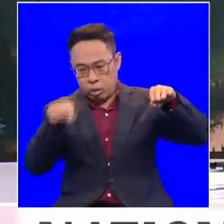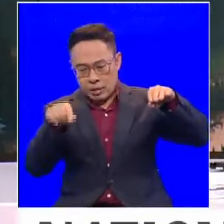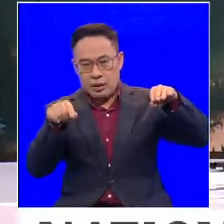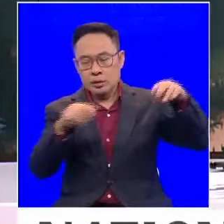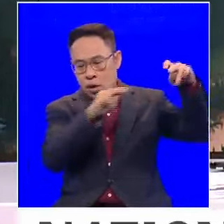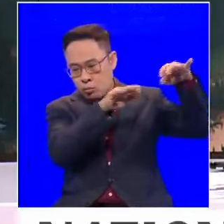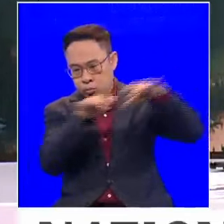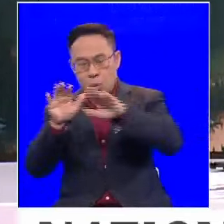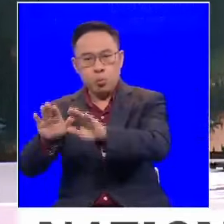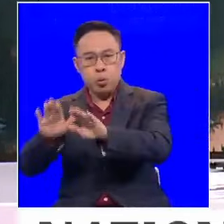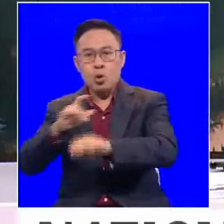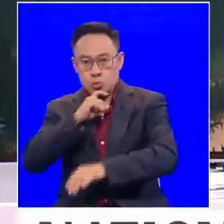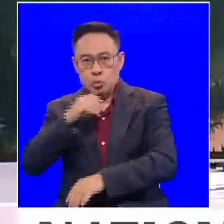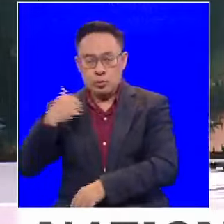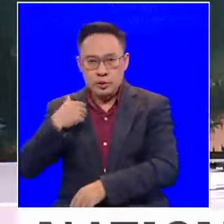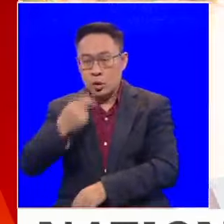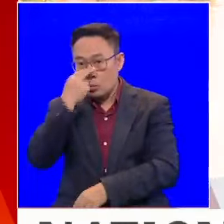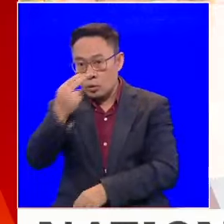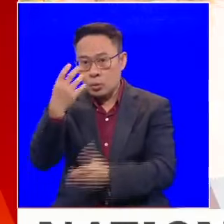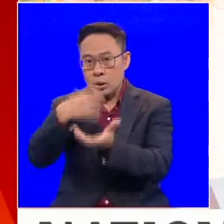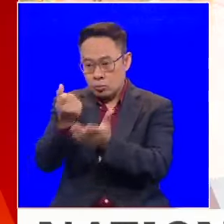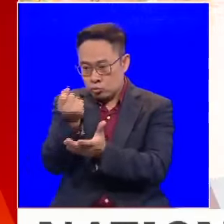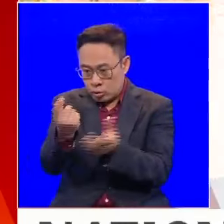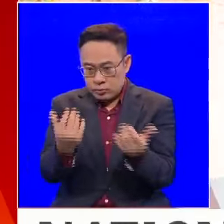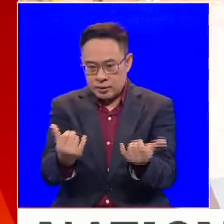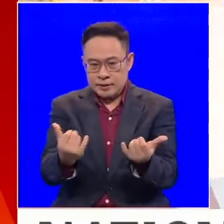ณอโนไทยสกุลทองอยู่ในพื้นที่กันค่ะ